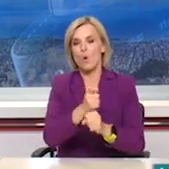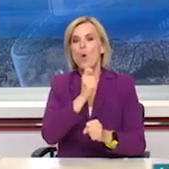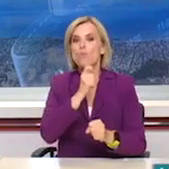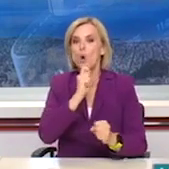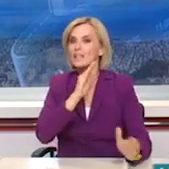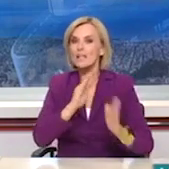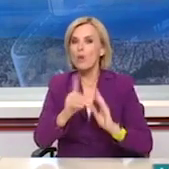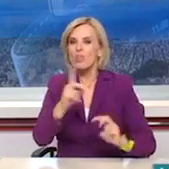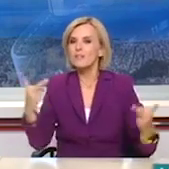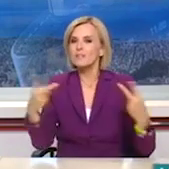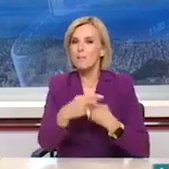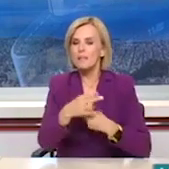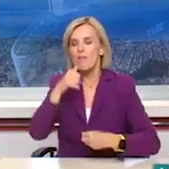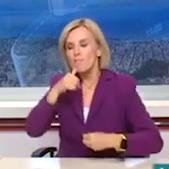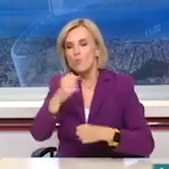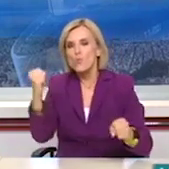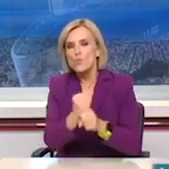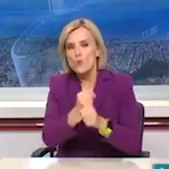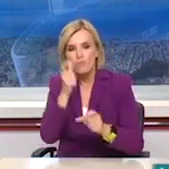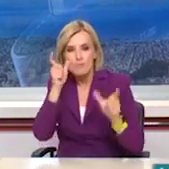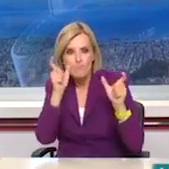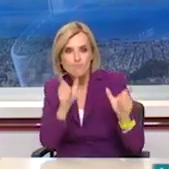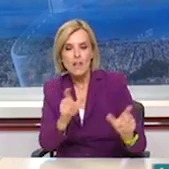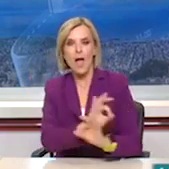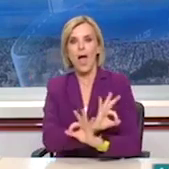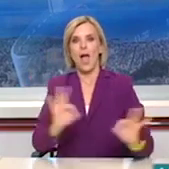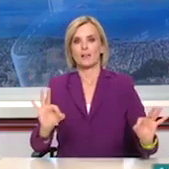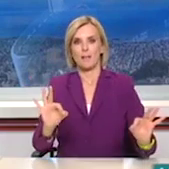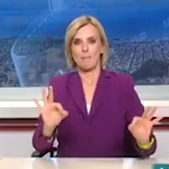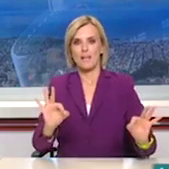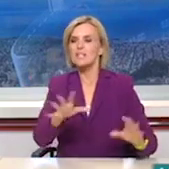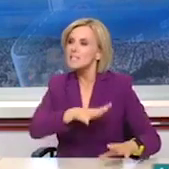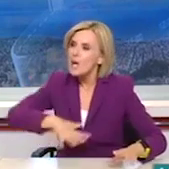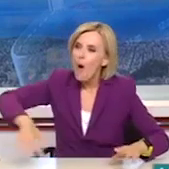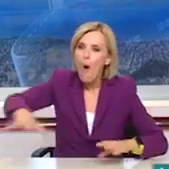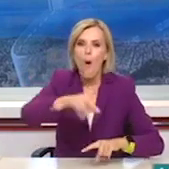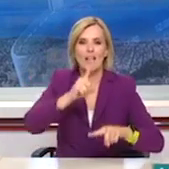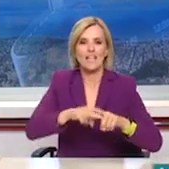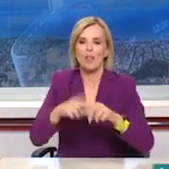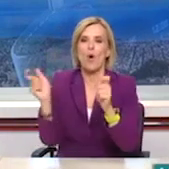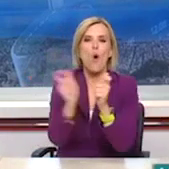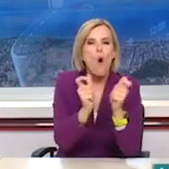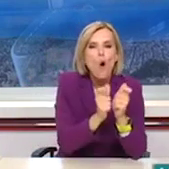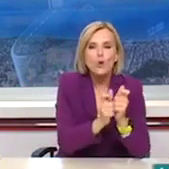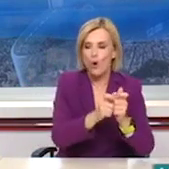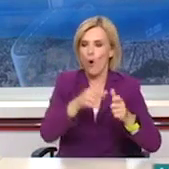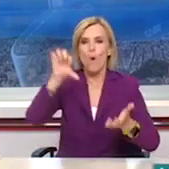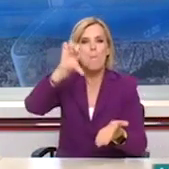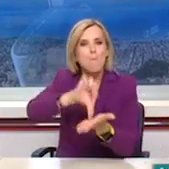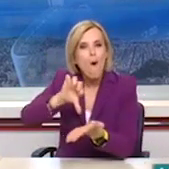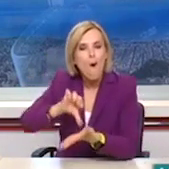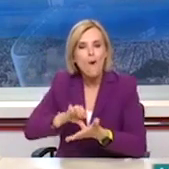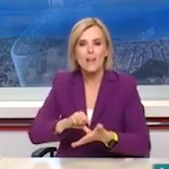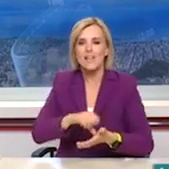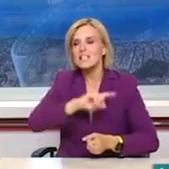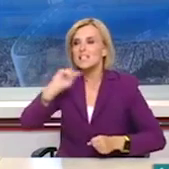δεν σταματάμε. Παραμένουμε σε επιφυλακή. Πάντα έτοιμοι σε κάθε γειτονιά, σε κάθε χωριό, σε κάθε πόλη, σε